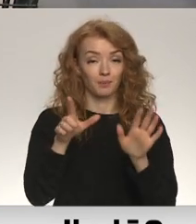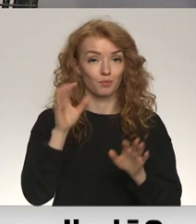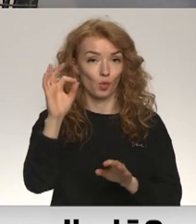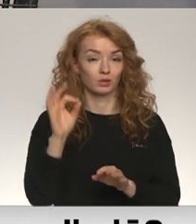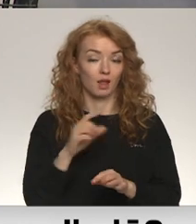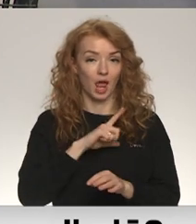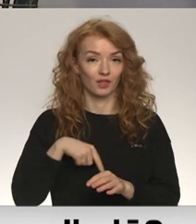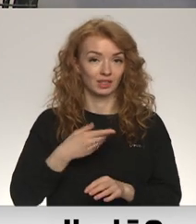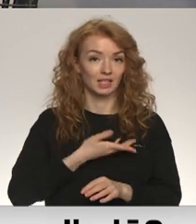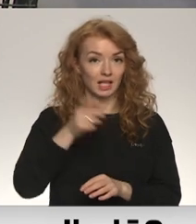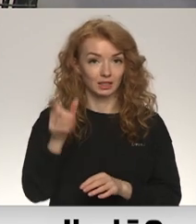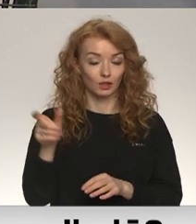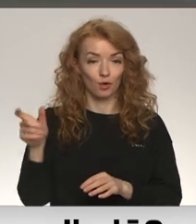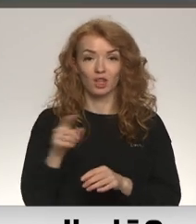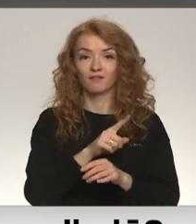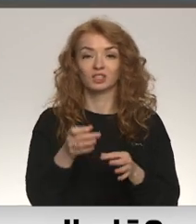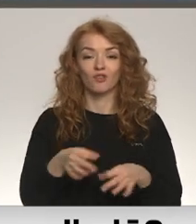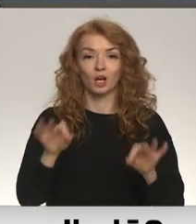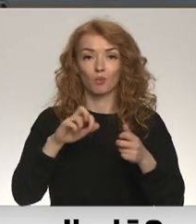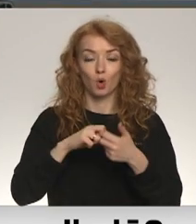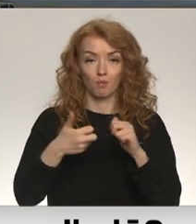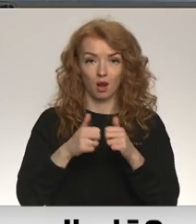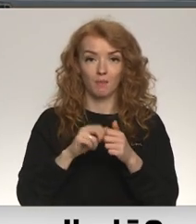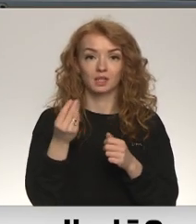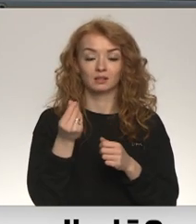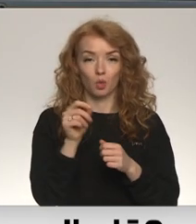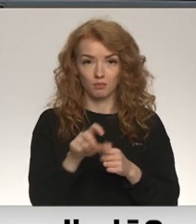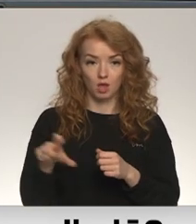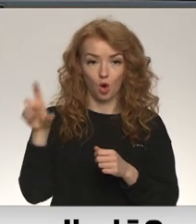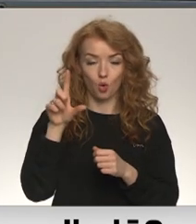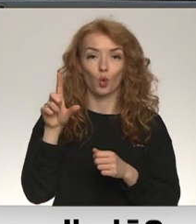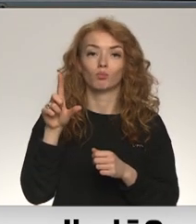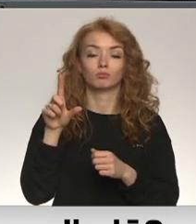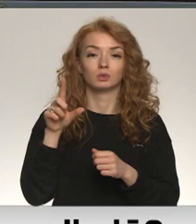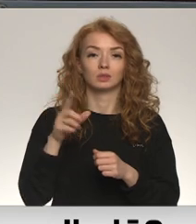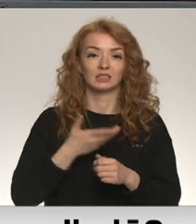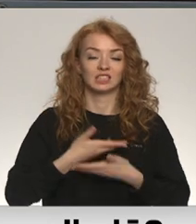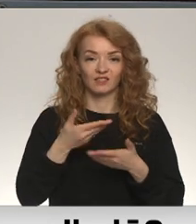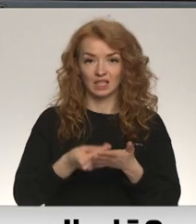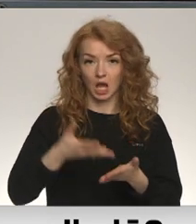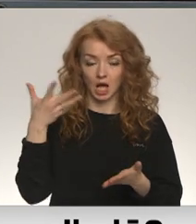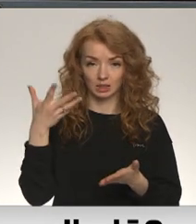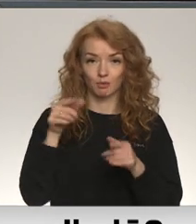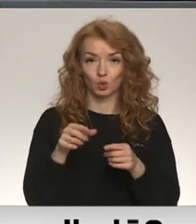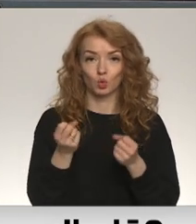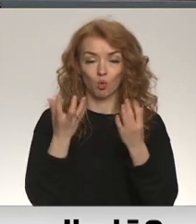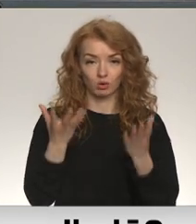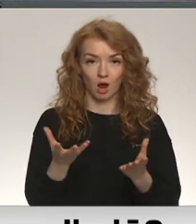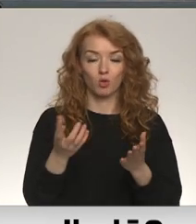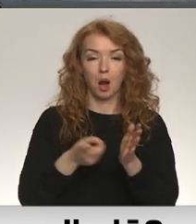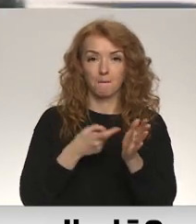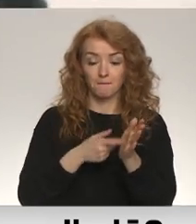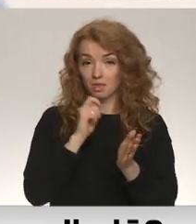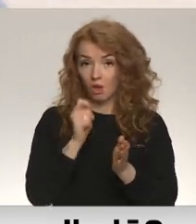57% Latvijas iedzīvotāji par svarīgāko problēmu valstī uzskata cenu pieaugumu, inflāciju un dzīves dārdzību, noskaidrots Eurobarometra